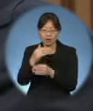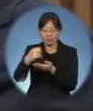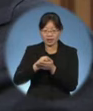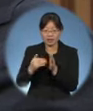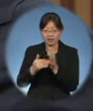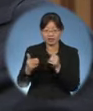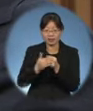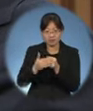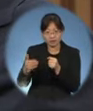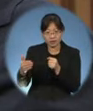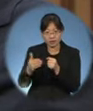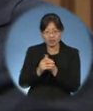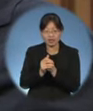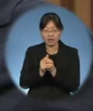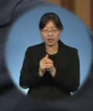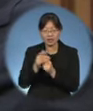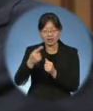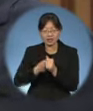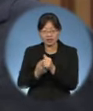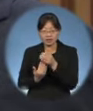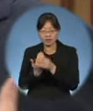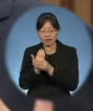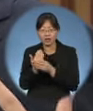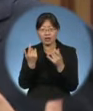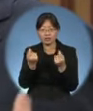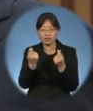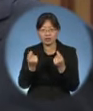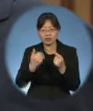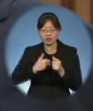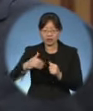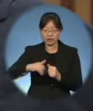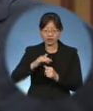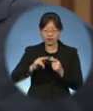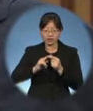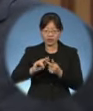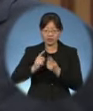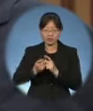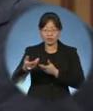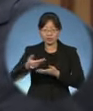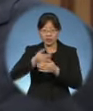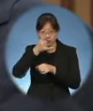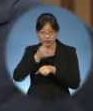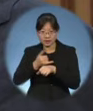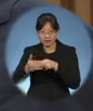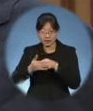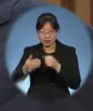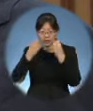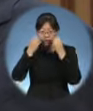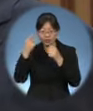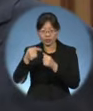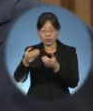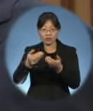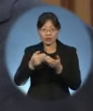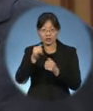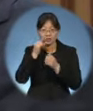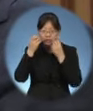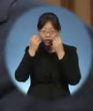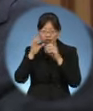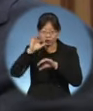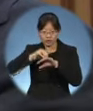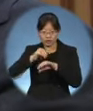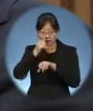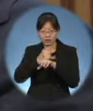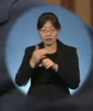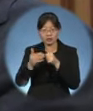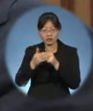받아서 타고난 부분과 내가 환경과 상호작용하면서 새롭게 교육받고 새롭게